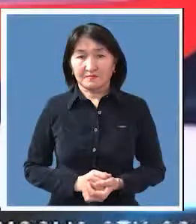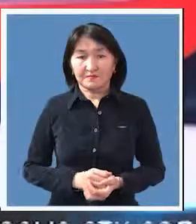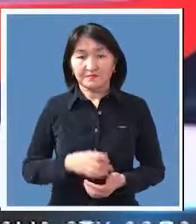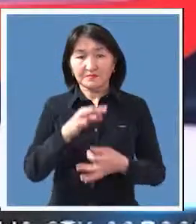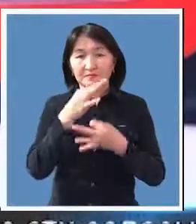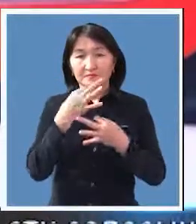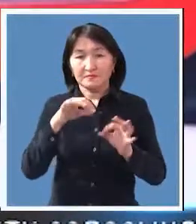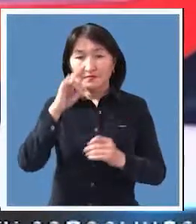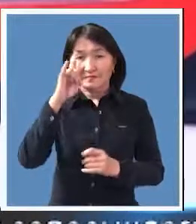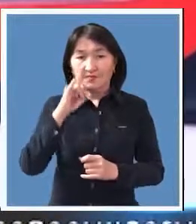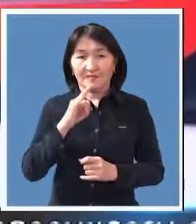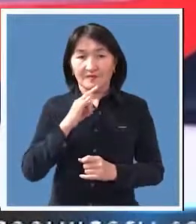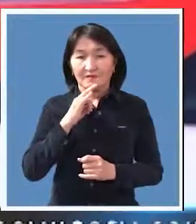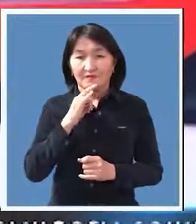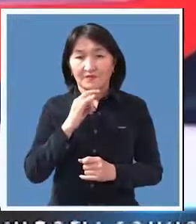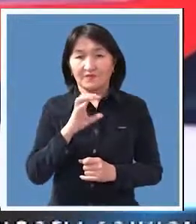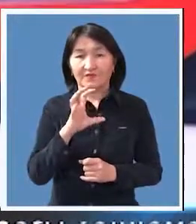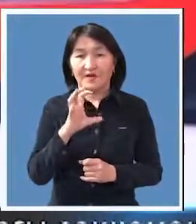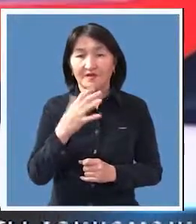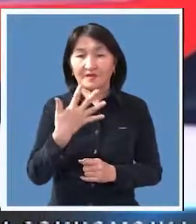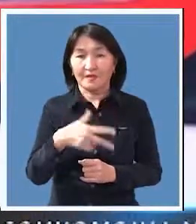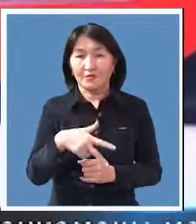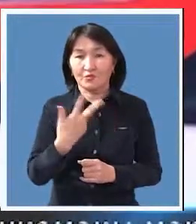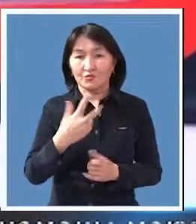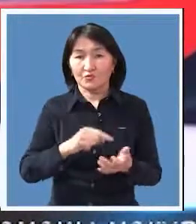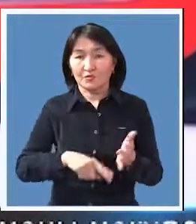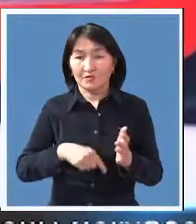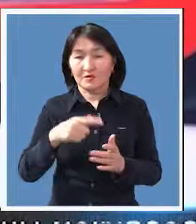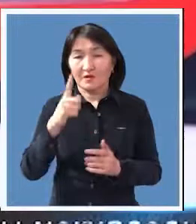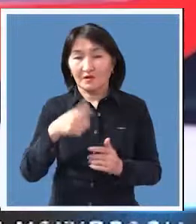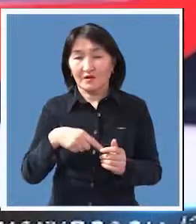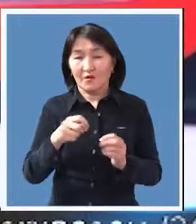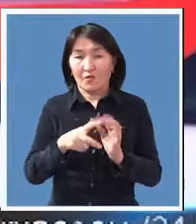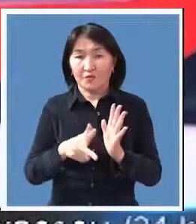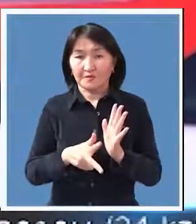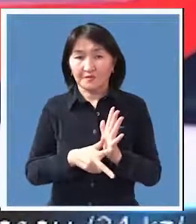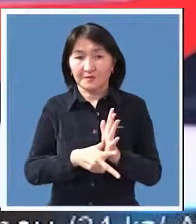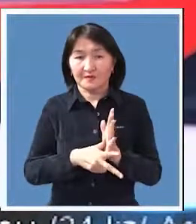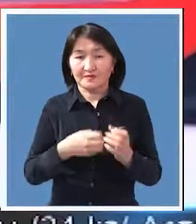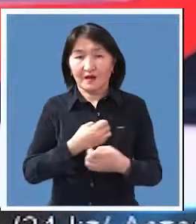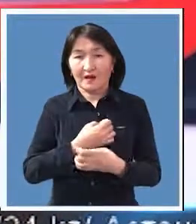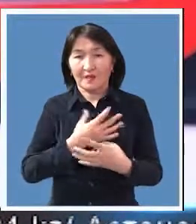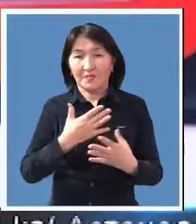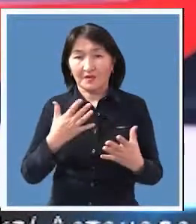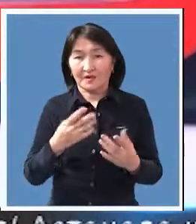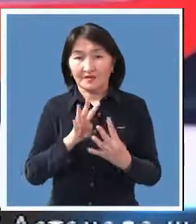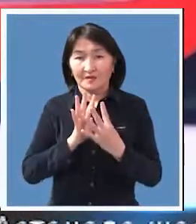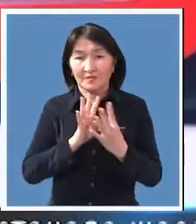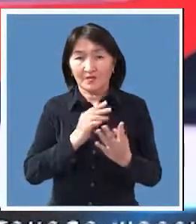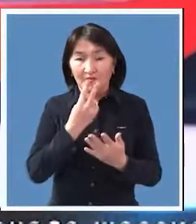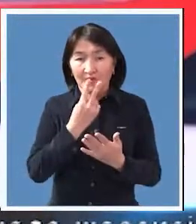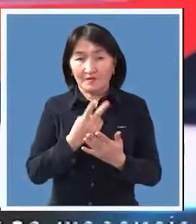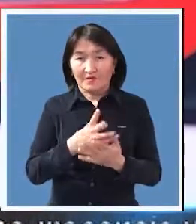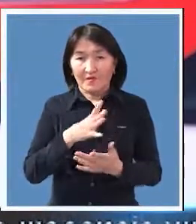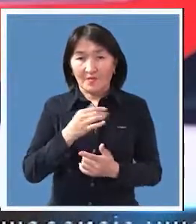Тәуелсіздік күніне орай 55-те 13 әскери бөлімі арнайы концерт ұйымдастырды. Мерейлі мерекеге сай осы саланың үздік қызметкерлері